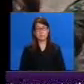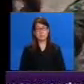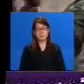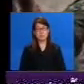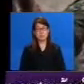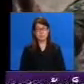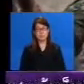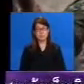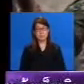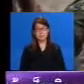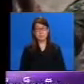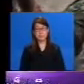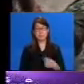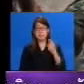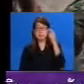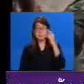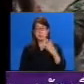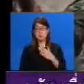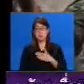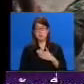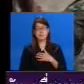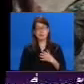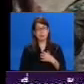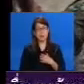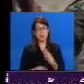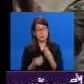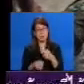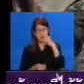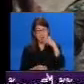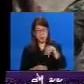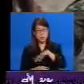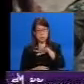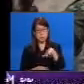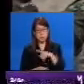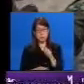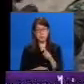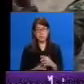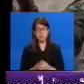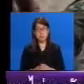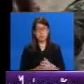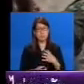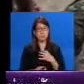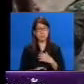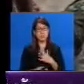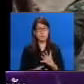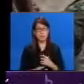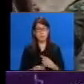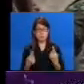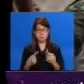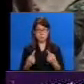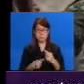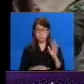ในความคิดผมแล้วผมอยากให้คนไทยหันมารักกันครับไม่อยากให้แตกหักอะไรกันอย